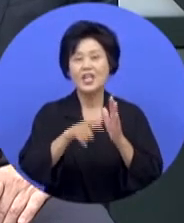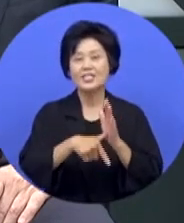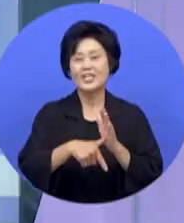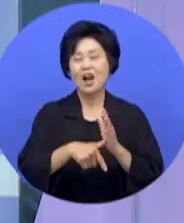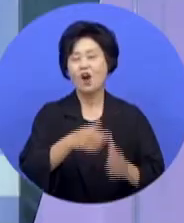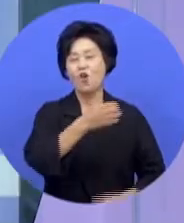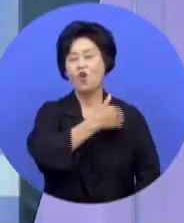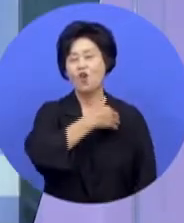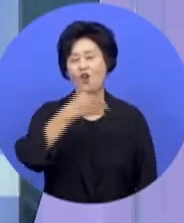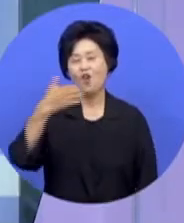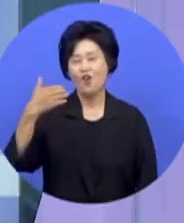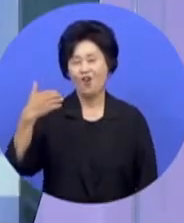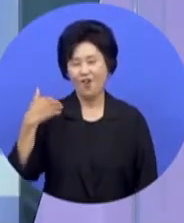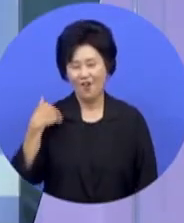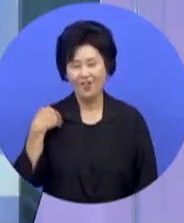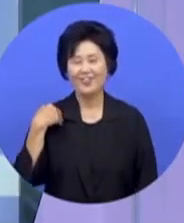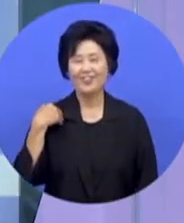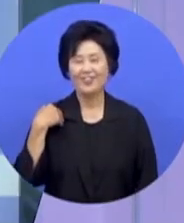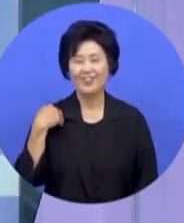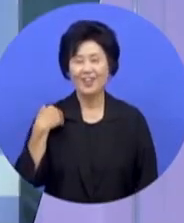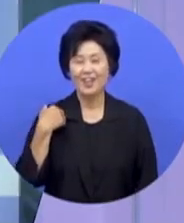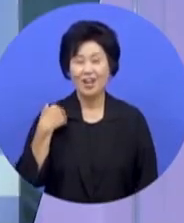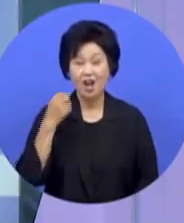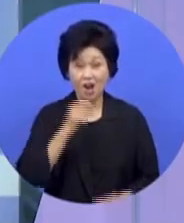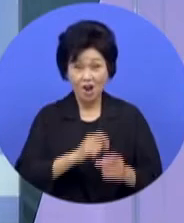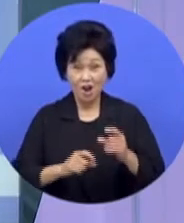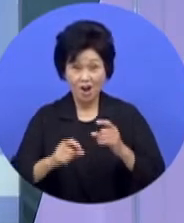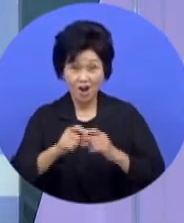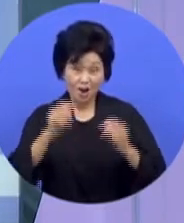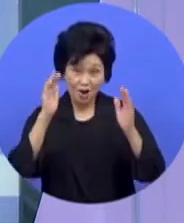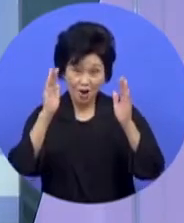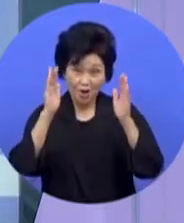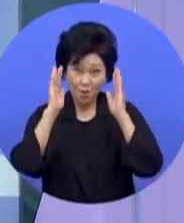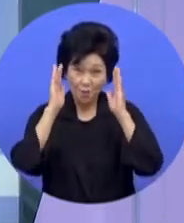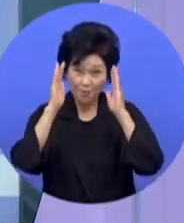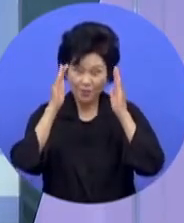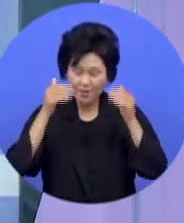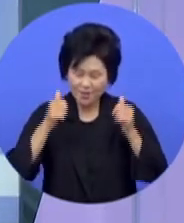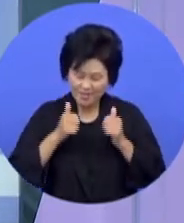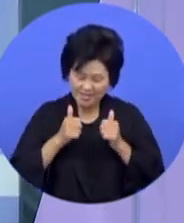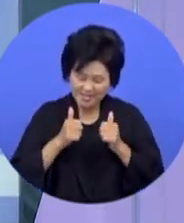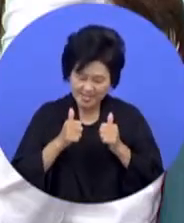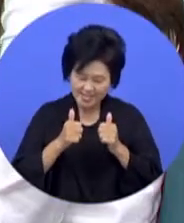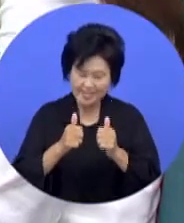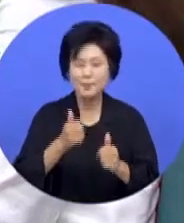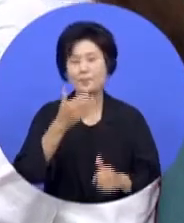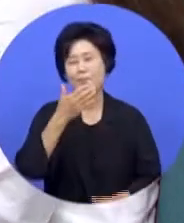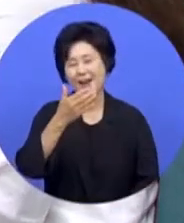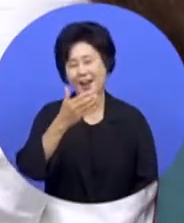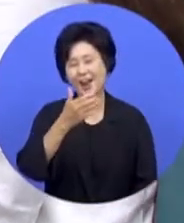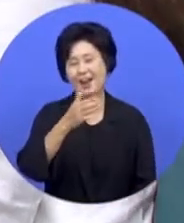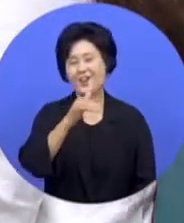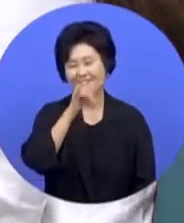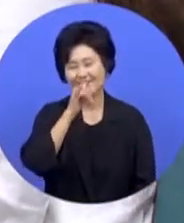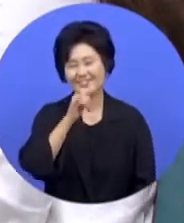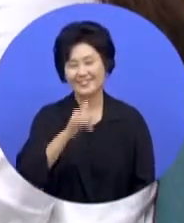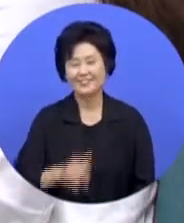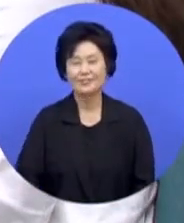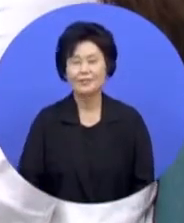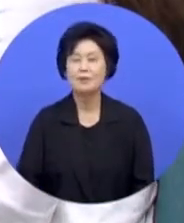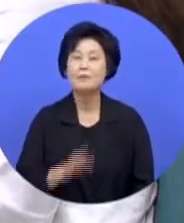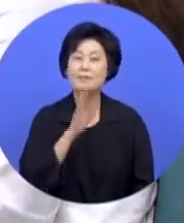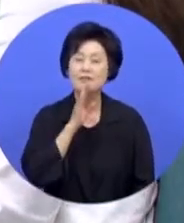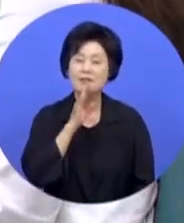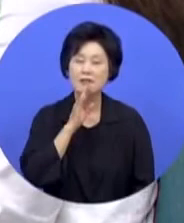중요한 얘기예요. 또 맞아. 공부도 더 집중해서 할 수 있게 되고. 그래서 스마트폰이나 인터넷에 얽매여 있는 시간이 은근히 많아요.